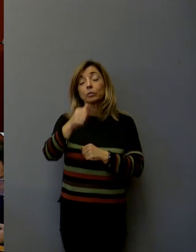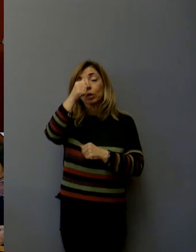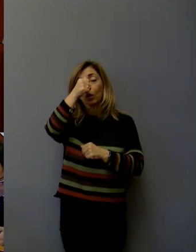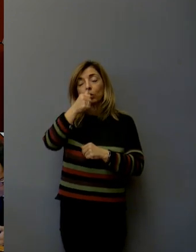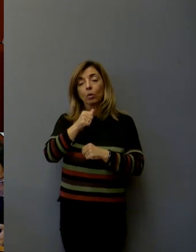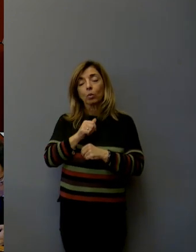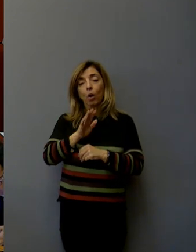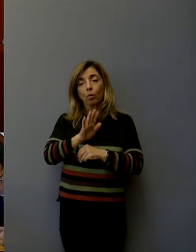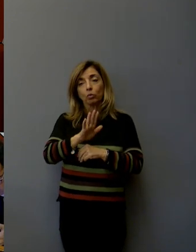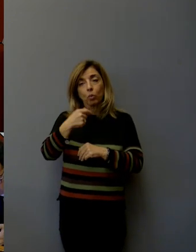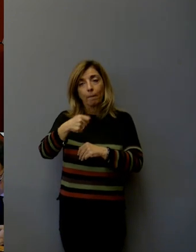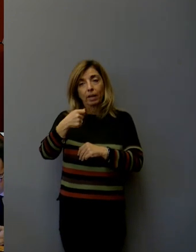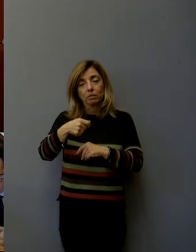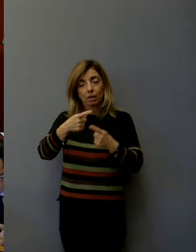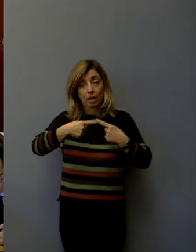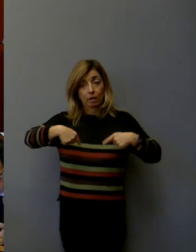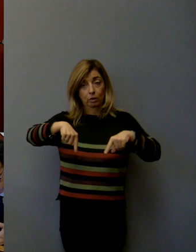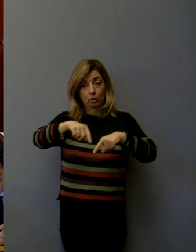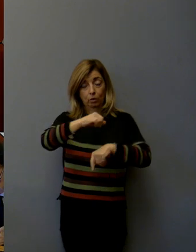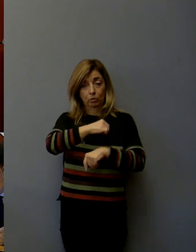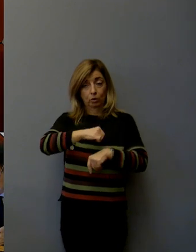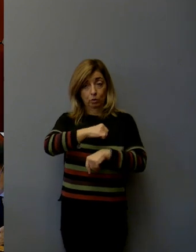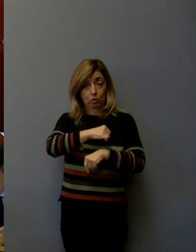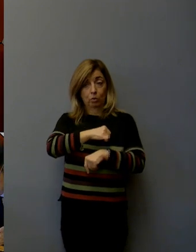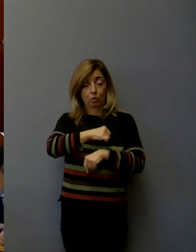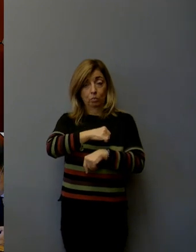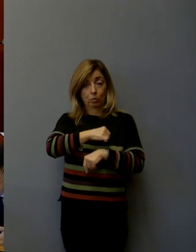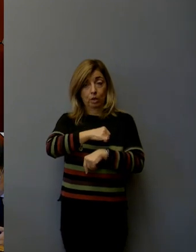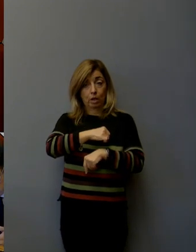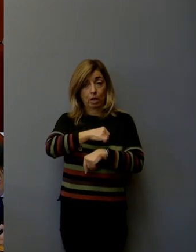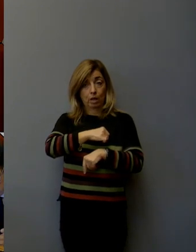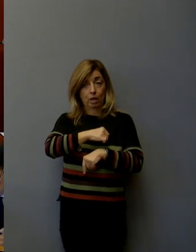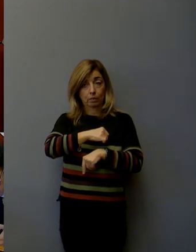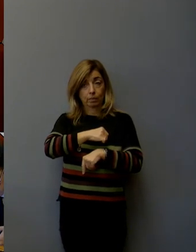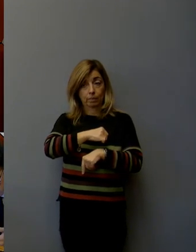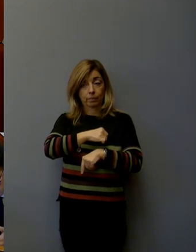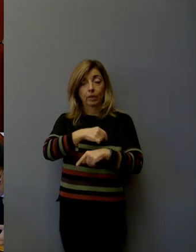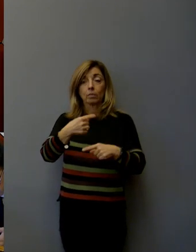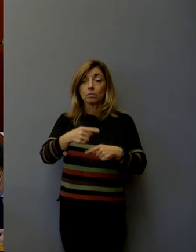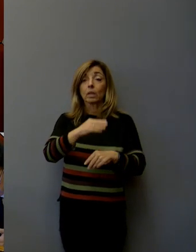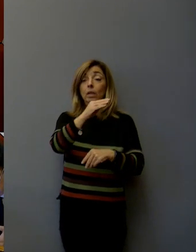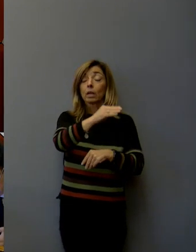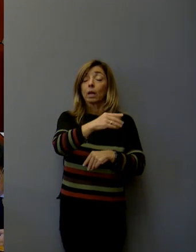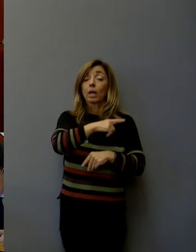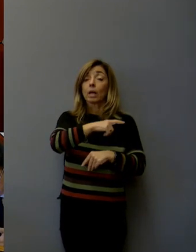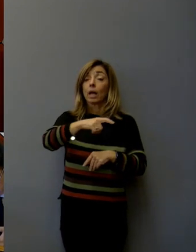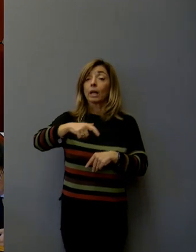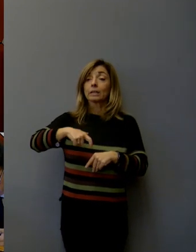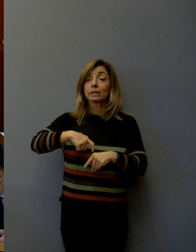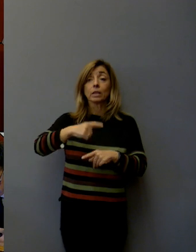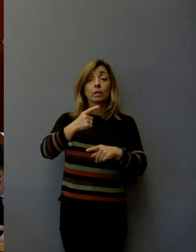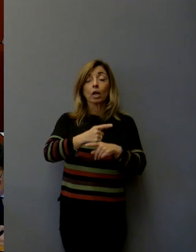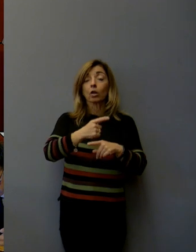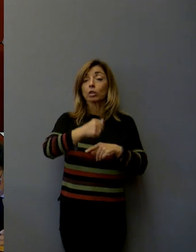al presidente del consiglio comunale e nel caso di chiedere al sindaco di ridurre il suo ruolo al sindaco di Genova